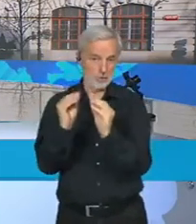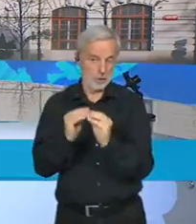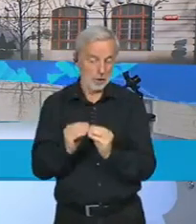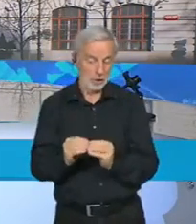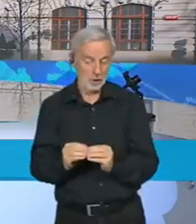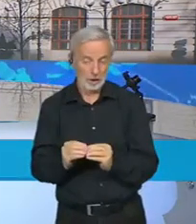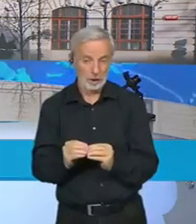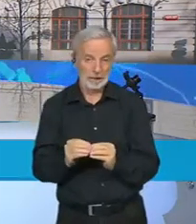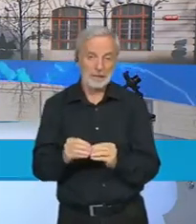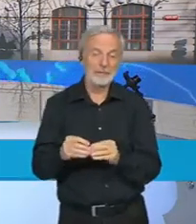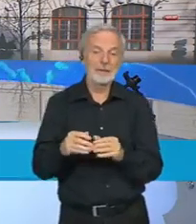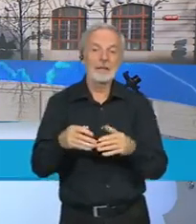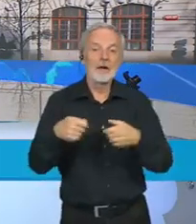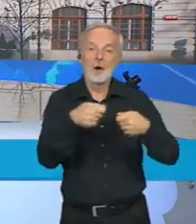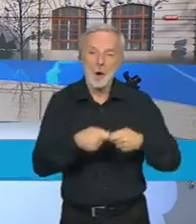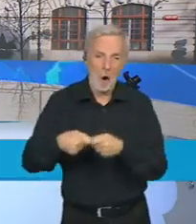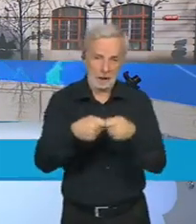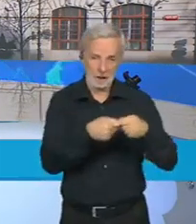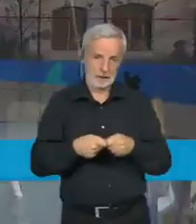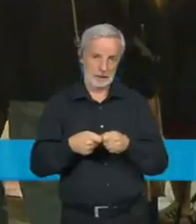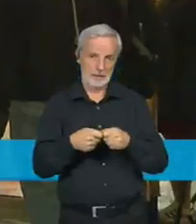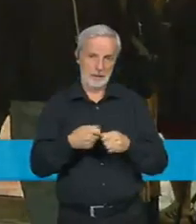magistrátní koalice hotová, nebo ne.